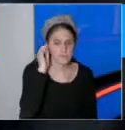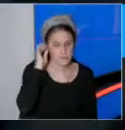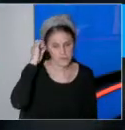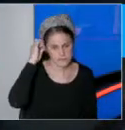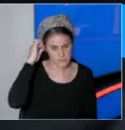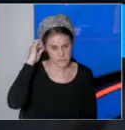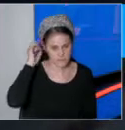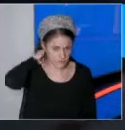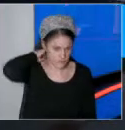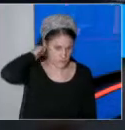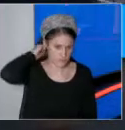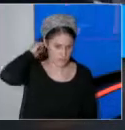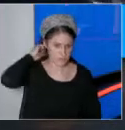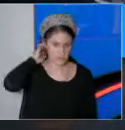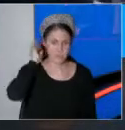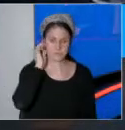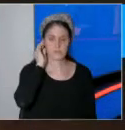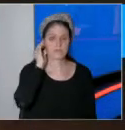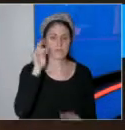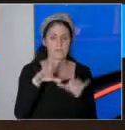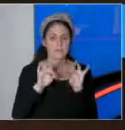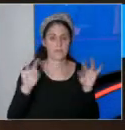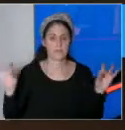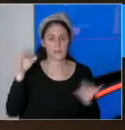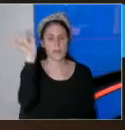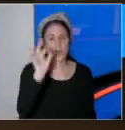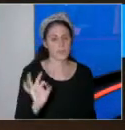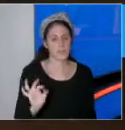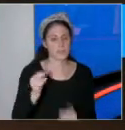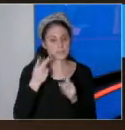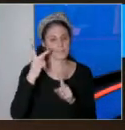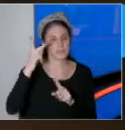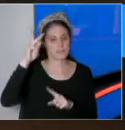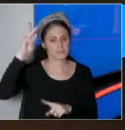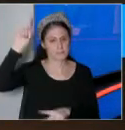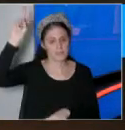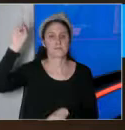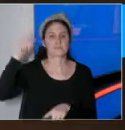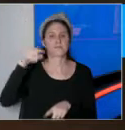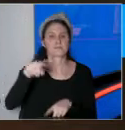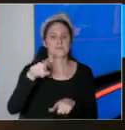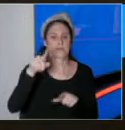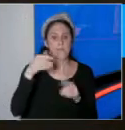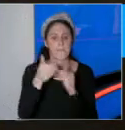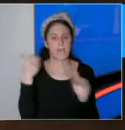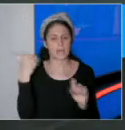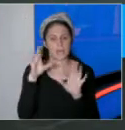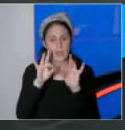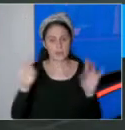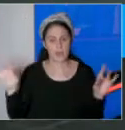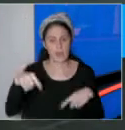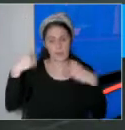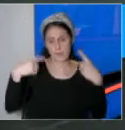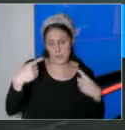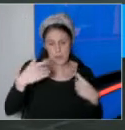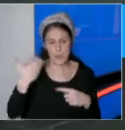על הנתונים, שהנדבקים, אחוז הנדבקים גובר והולך, ומקדם ההדבקה דווקא בימים